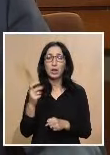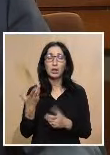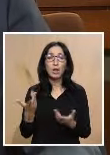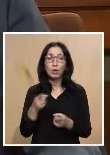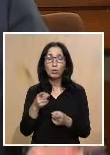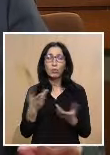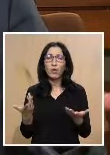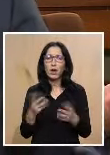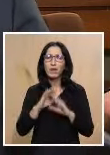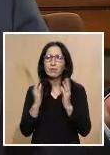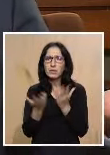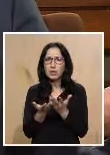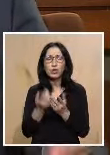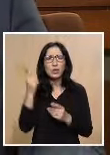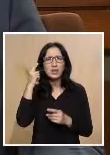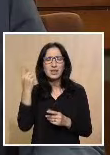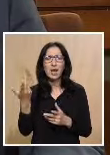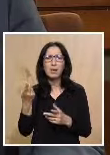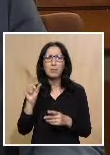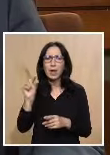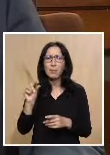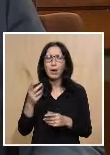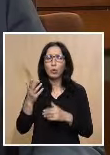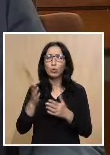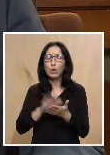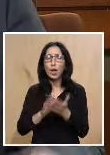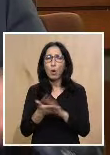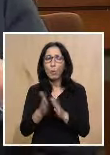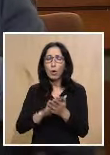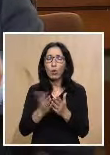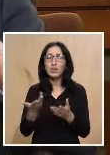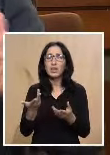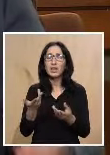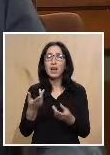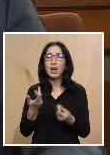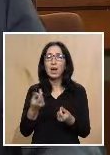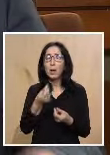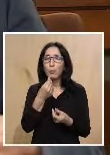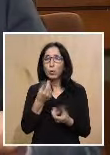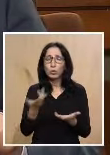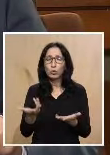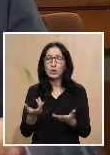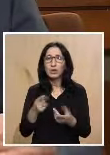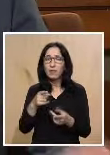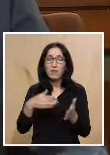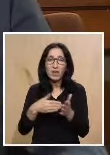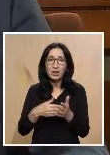Глутенът е нещо, за което всички знаем най-малко от опаковките на храните. Вреден ли е или не, това са